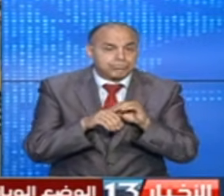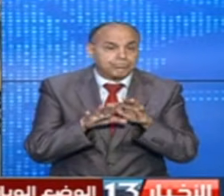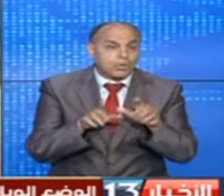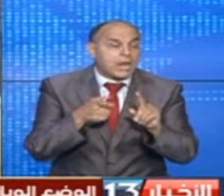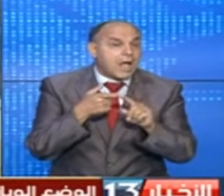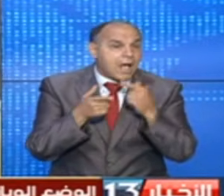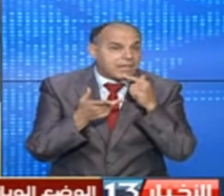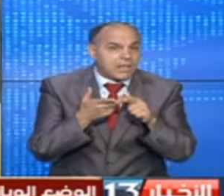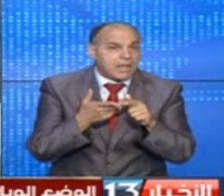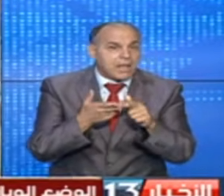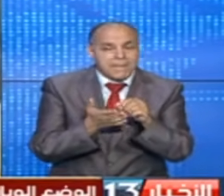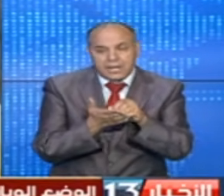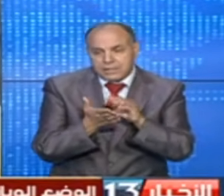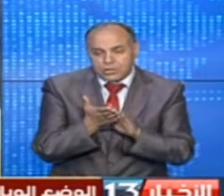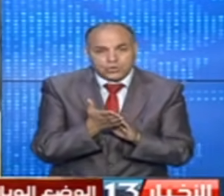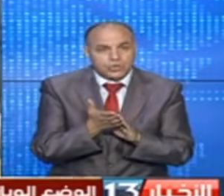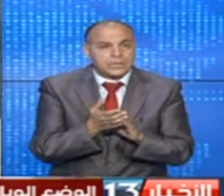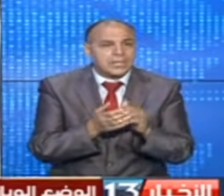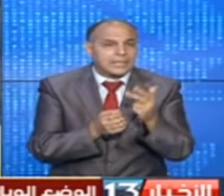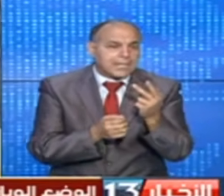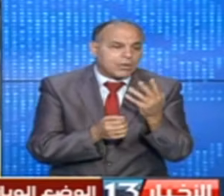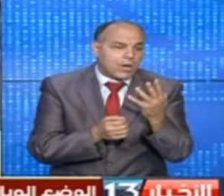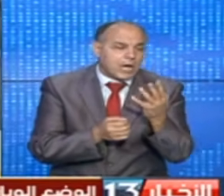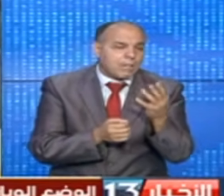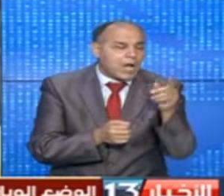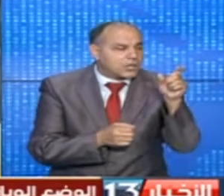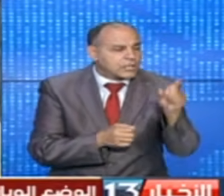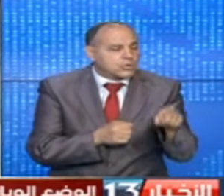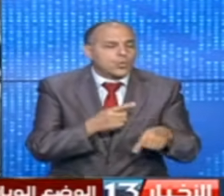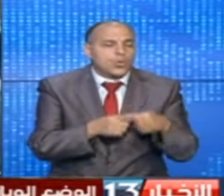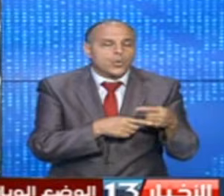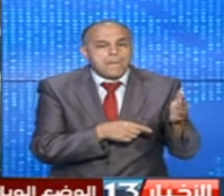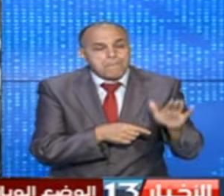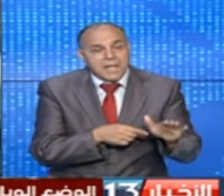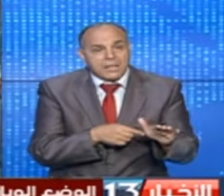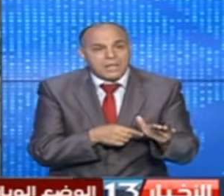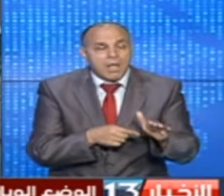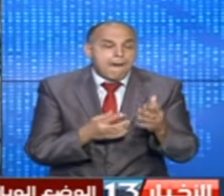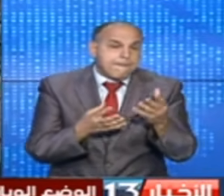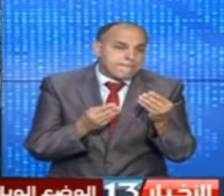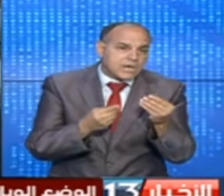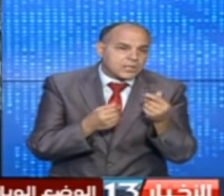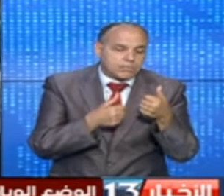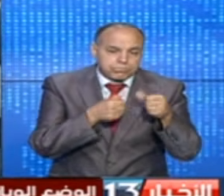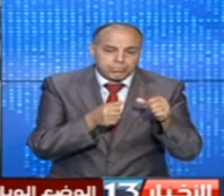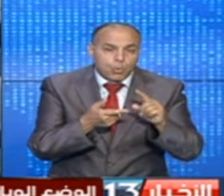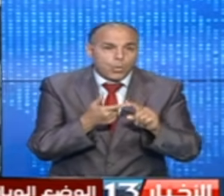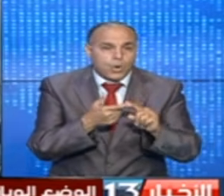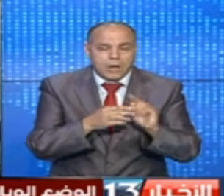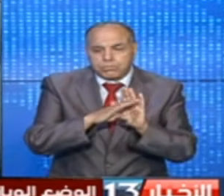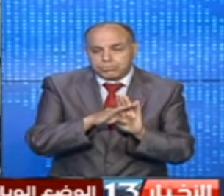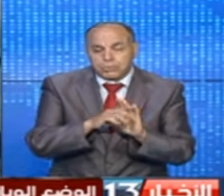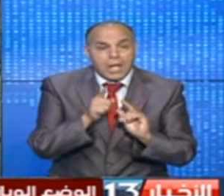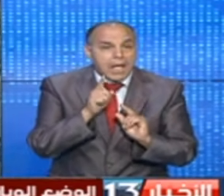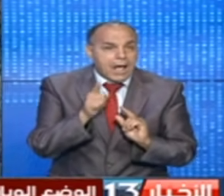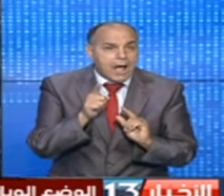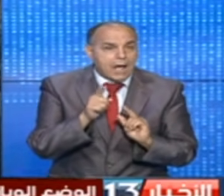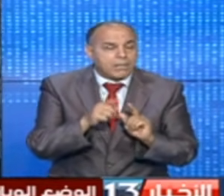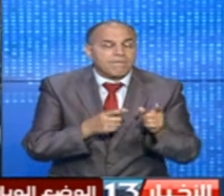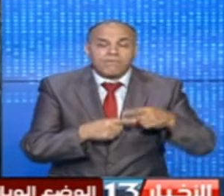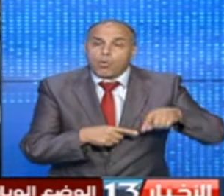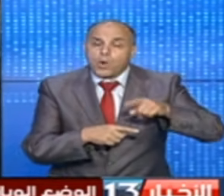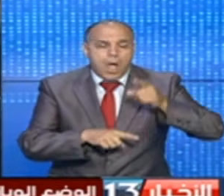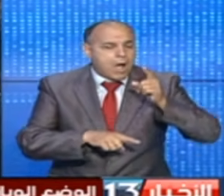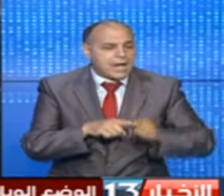كورونا مع تسجيل ما بين 3 و4 وفيات يوميا يقابلها عدم التزام بإجراءات الوقاية والحجر